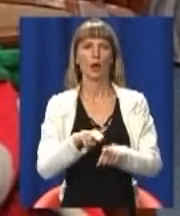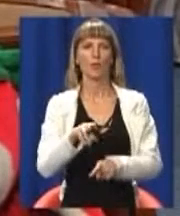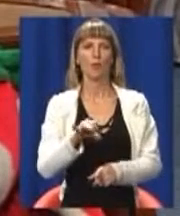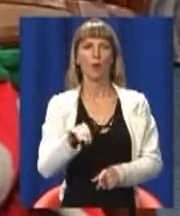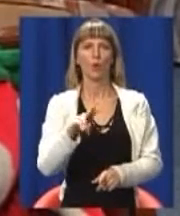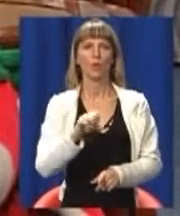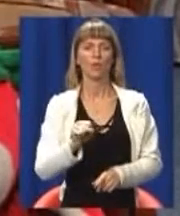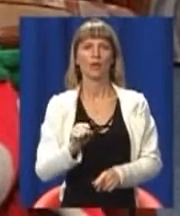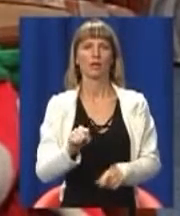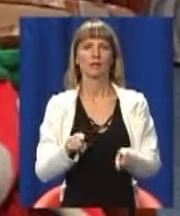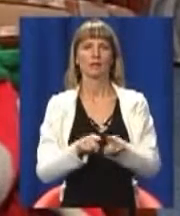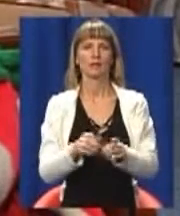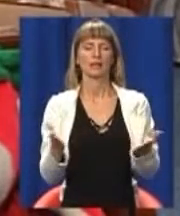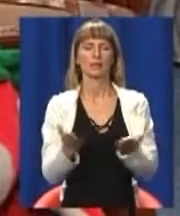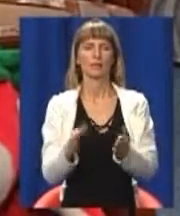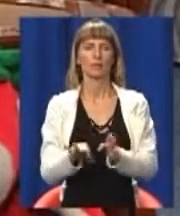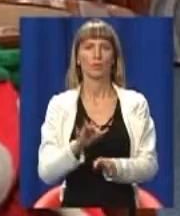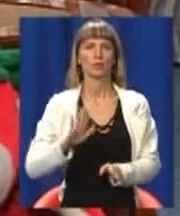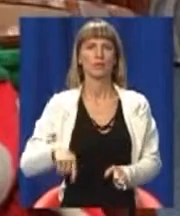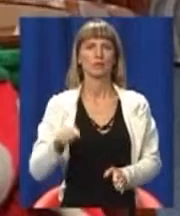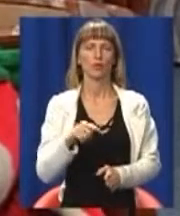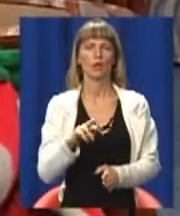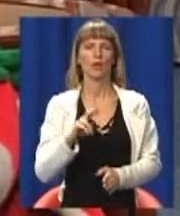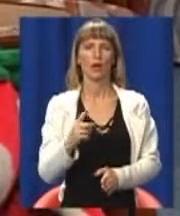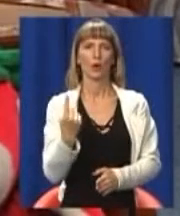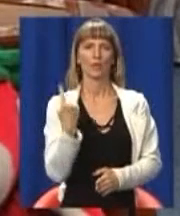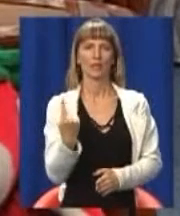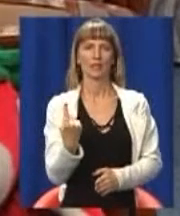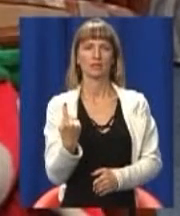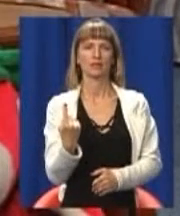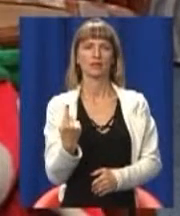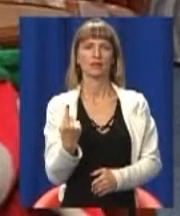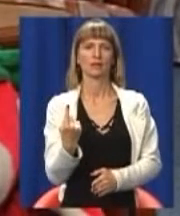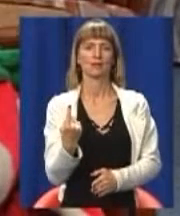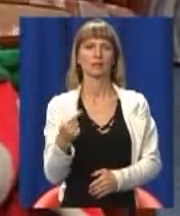яка вийшла після того, як один в